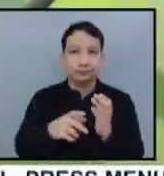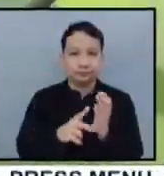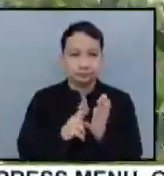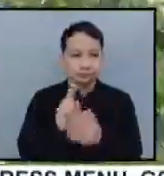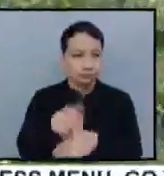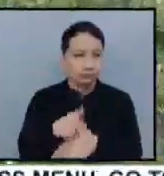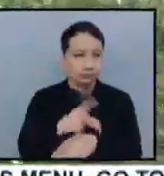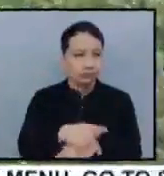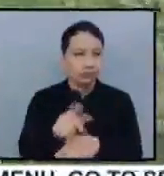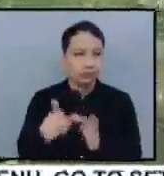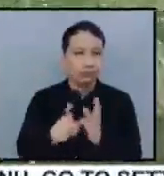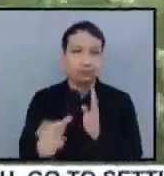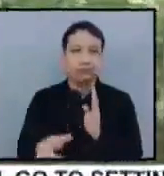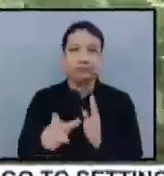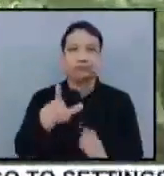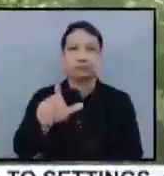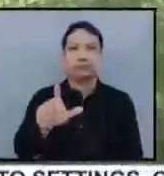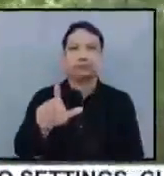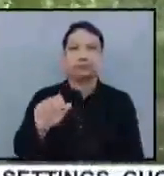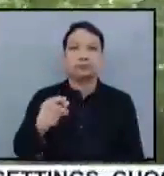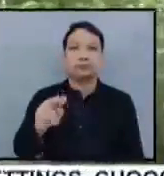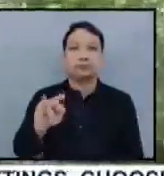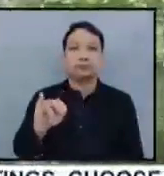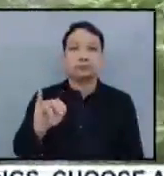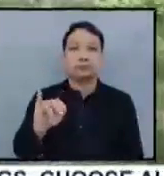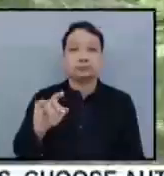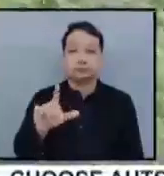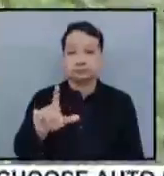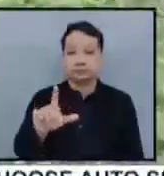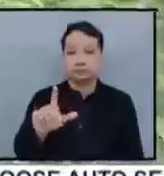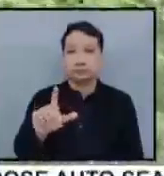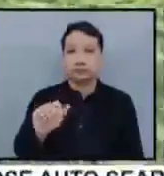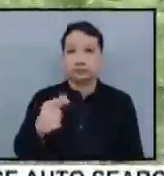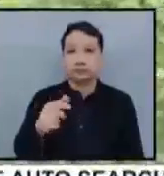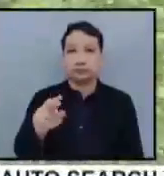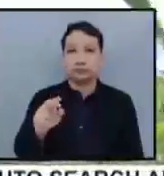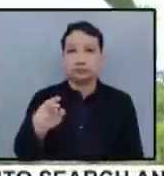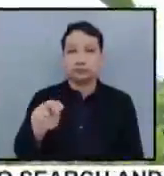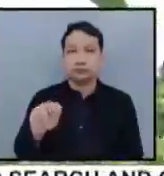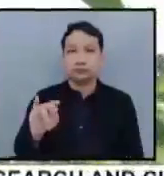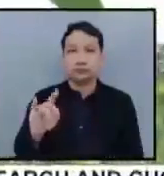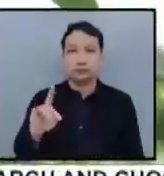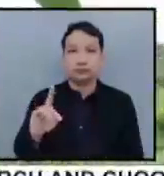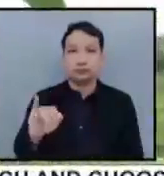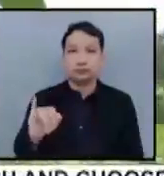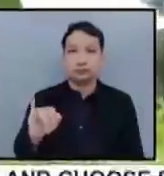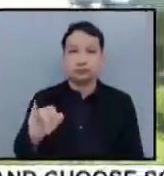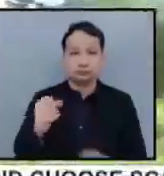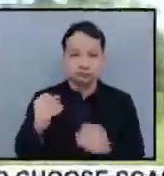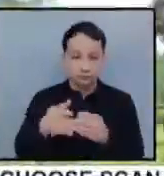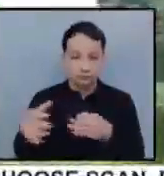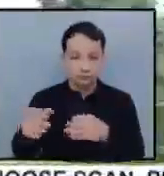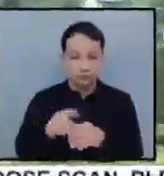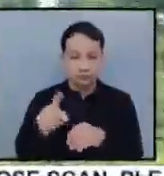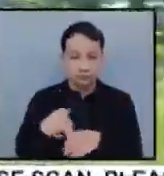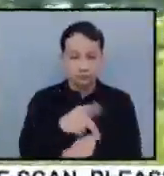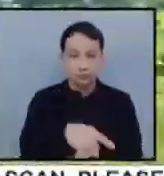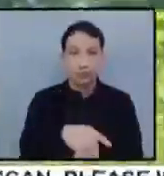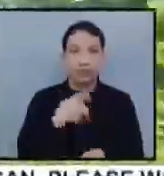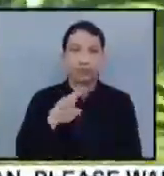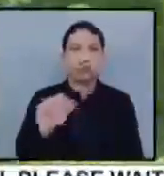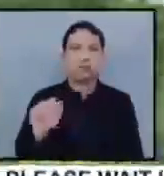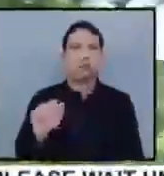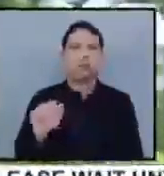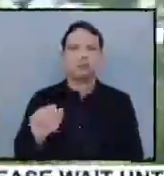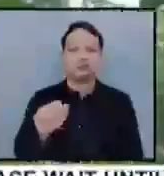ang Lagundi. Ang farm na ito sa Tanawang, Batangas ay may ekta-ektaryang taniman ng Lagundi. Pag-aari ito ng Bini Biofarm na siya ring